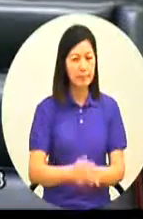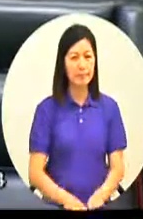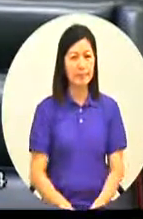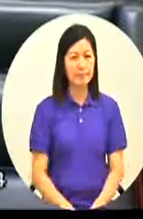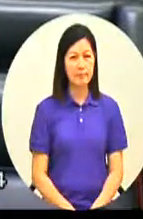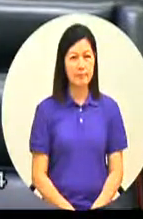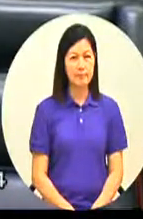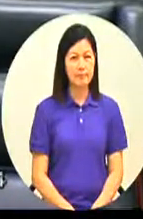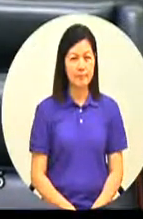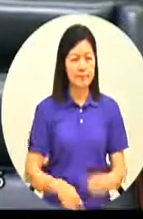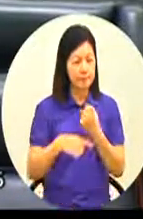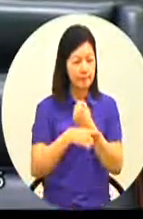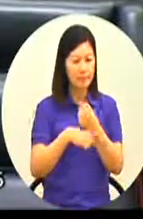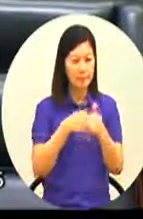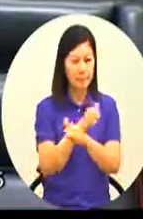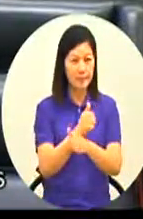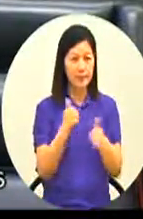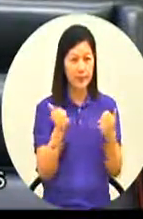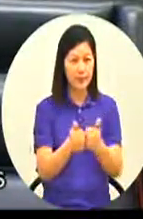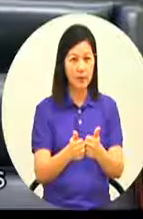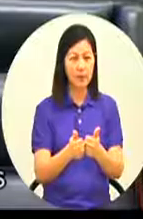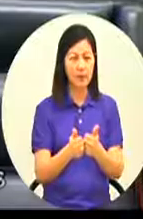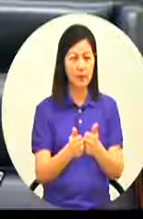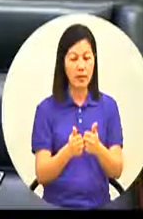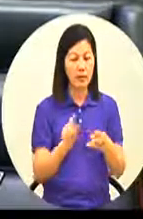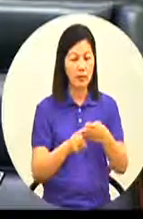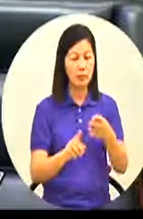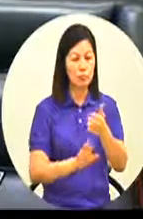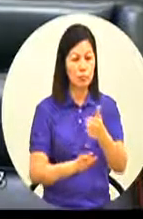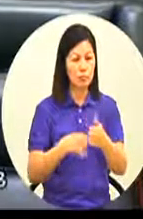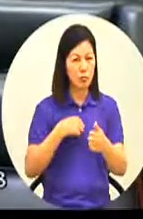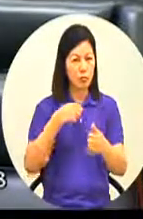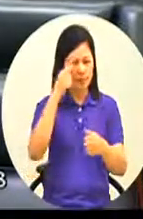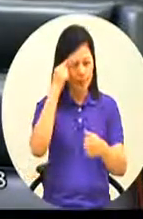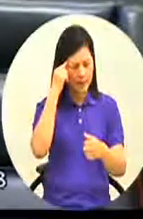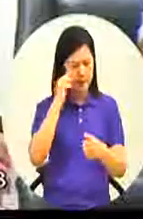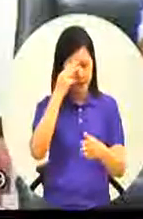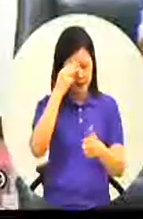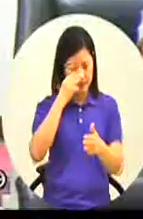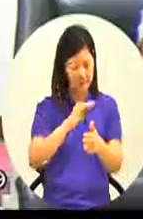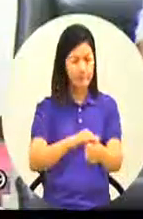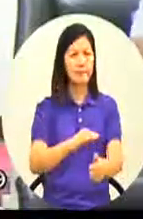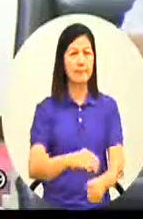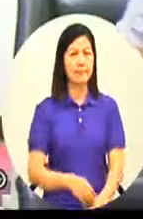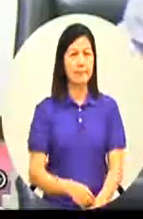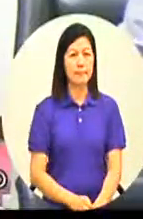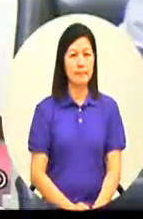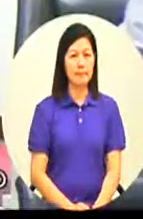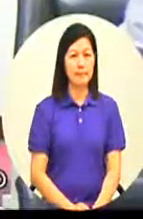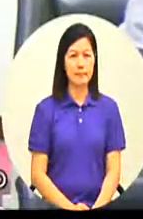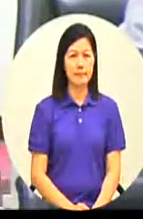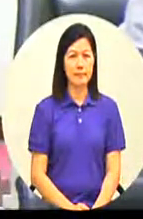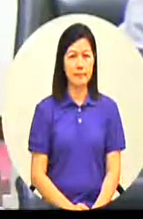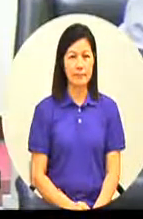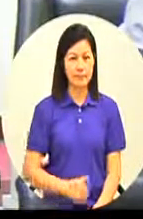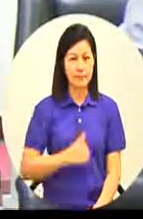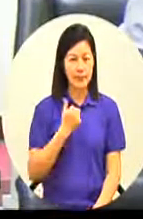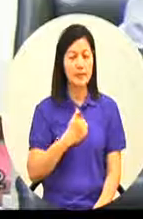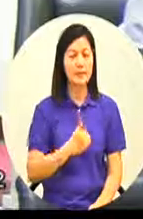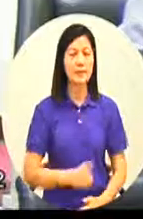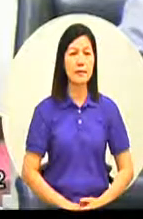研讨会主委，我要麻烦哦，因为其实哦，我伫定